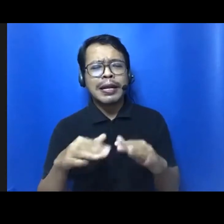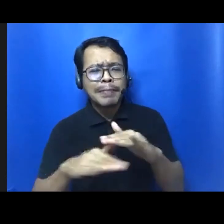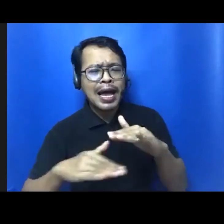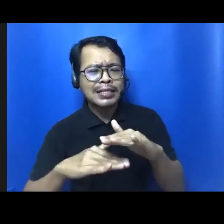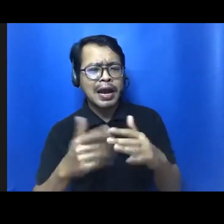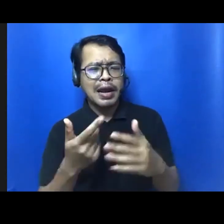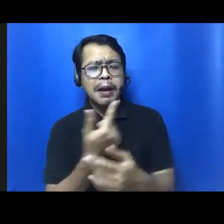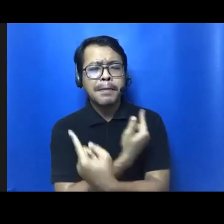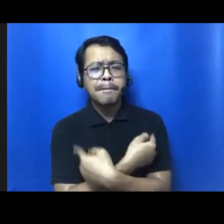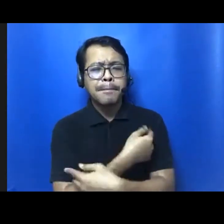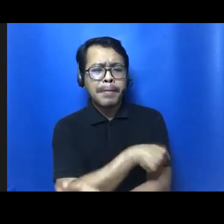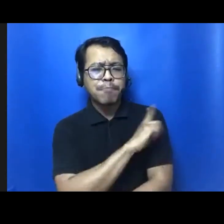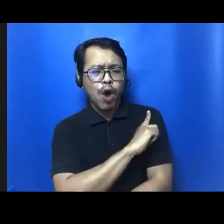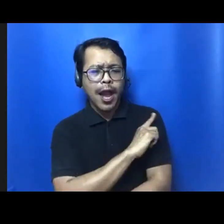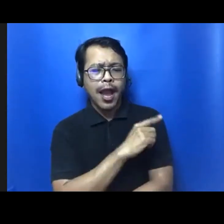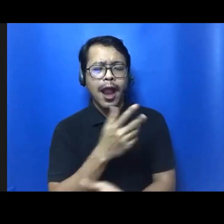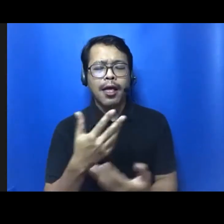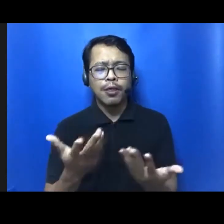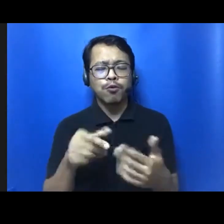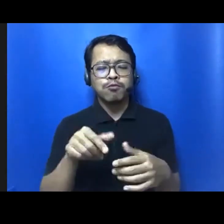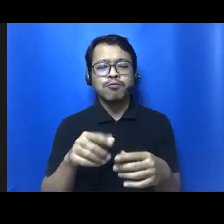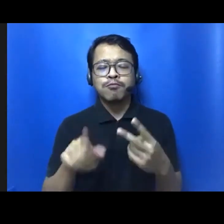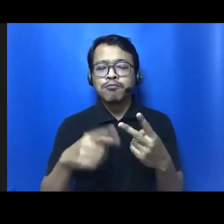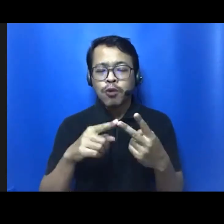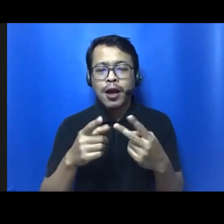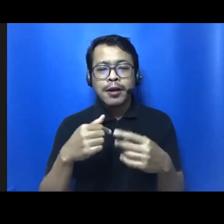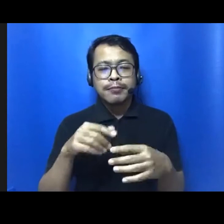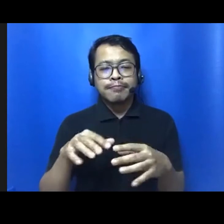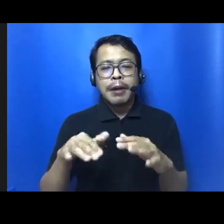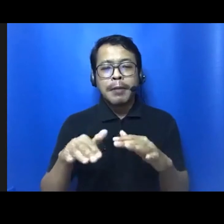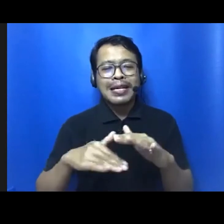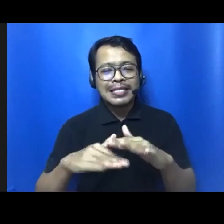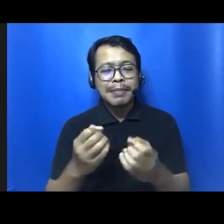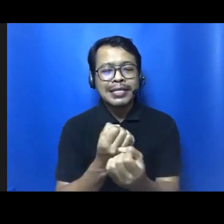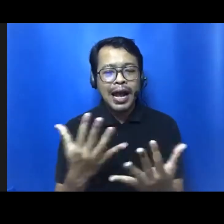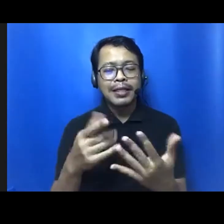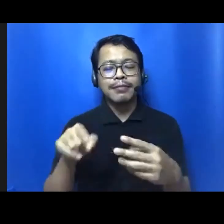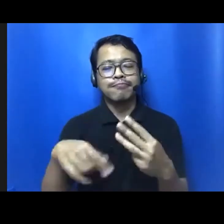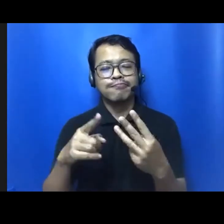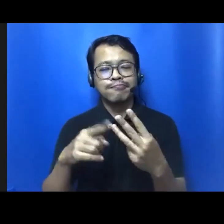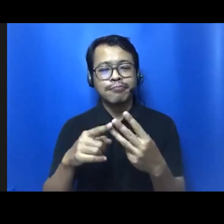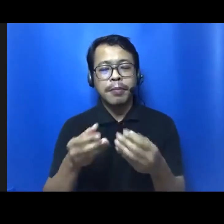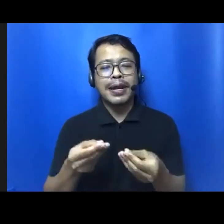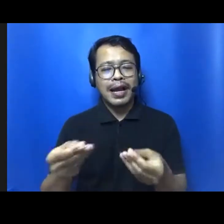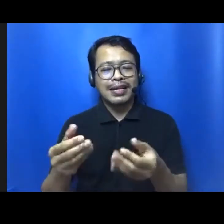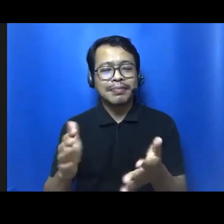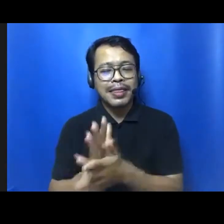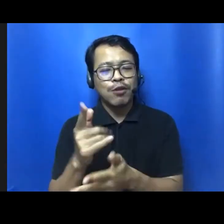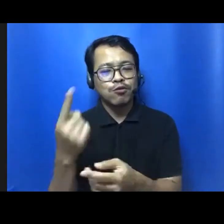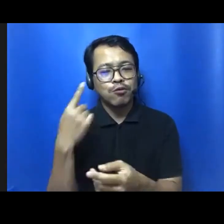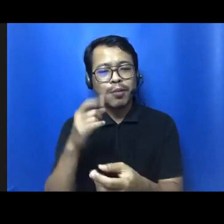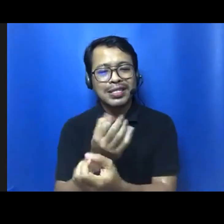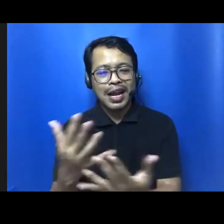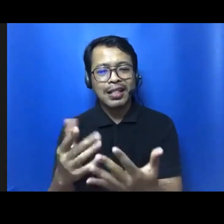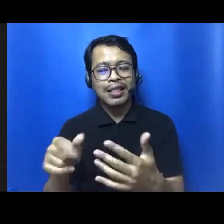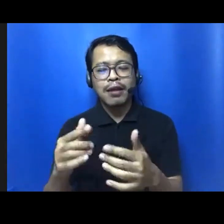kedua, memfasilitasi penempatan tenaga kerja. Dan yang terakhir, membina hubungan industrial. Artinya